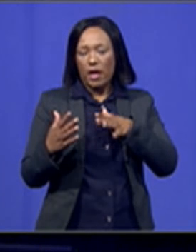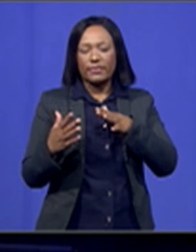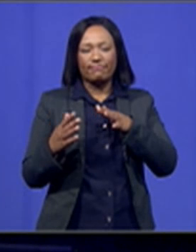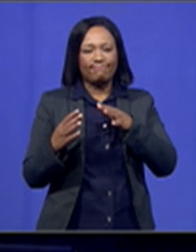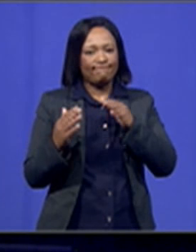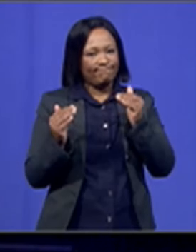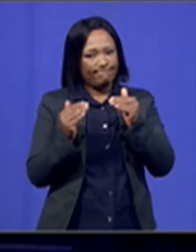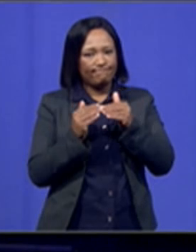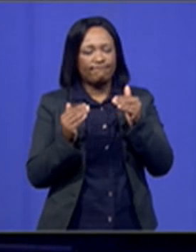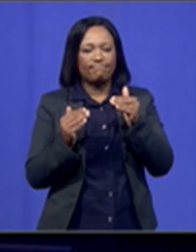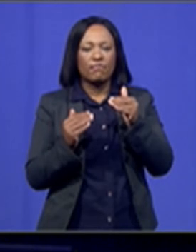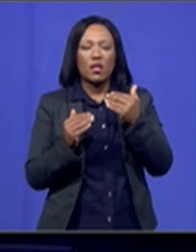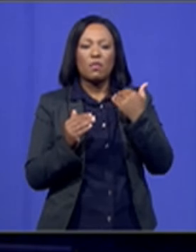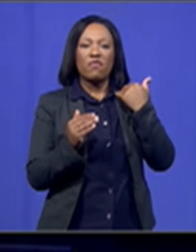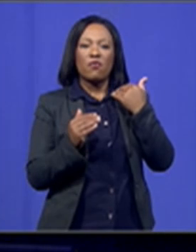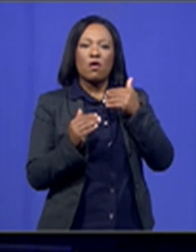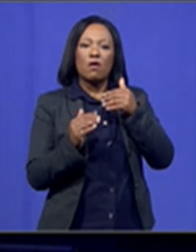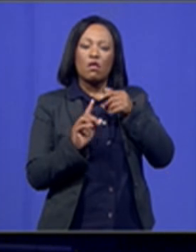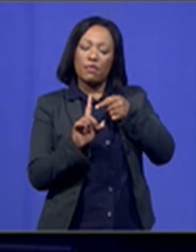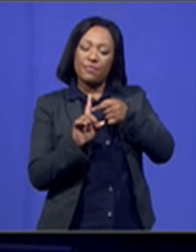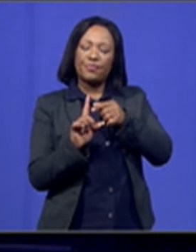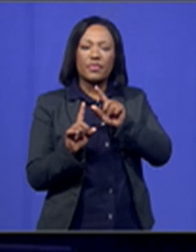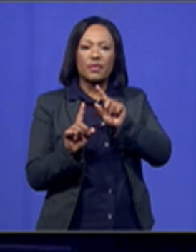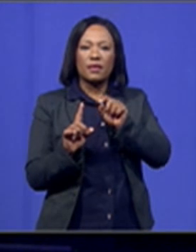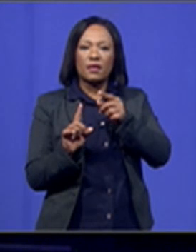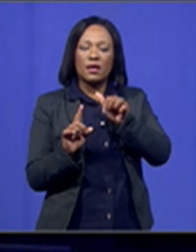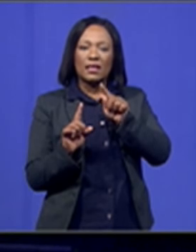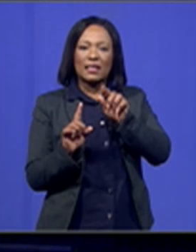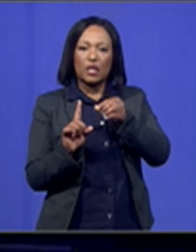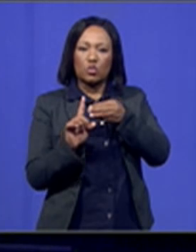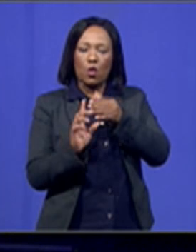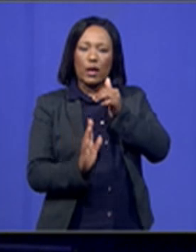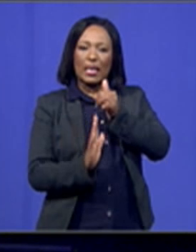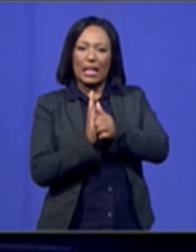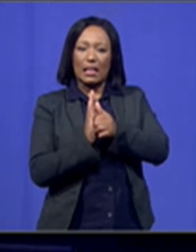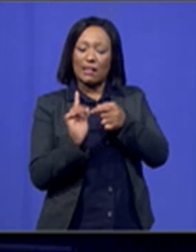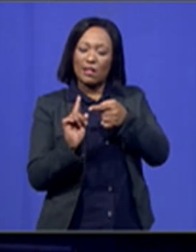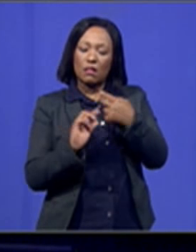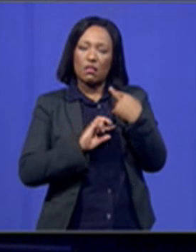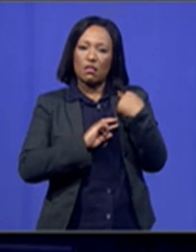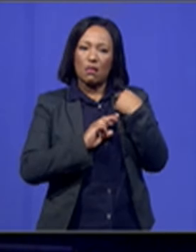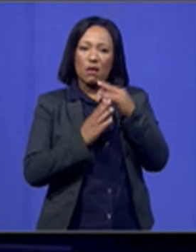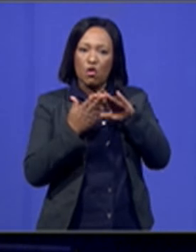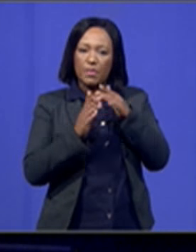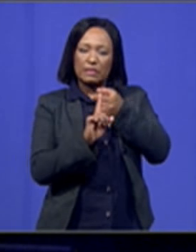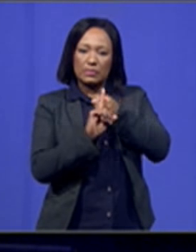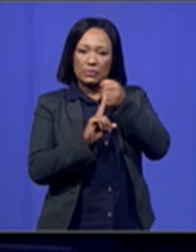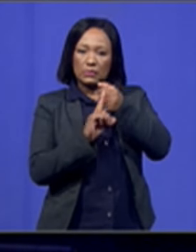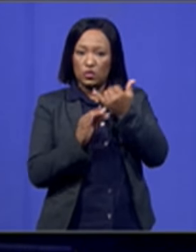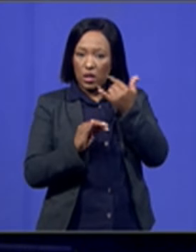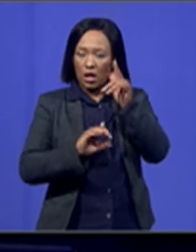sehloho ya moitseki wa setjhaba e leng Thato Mosalankwe beke ya fetileng ba ne ba kene mo Wanto Mpijana ka jeno.